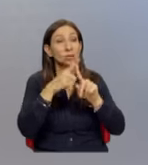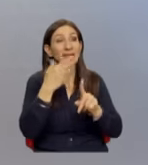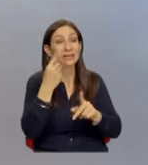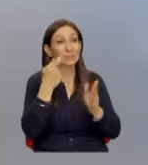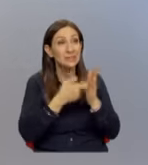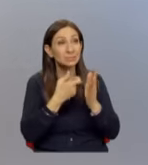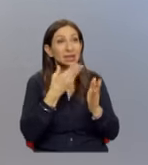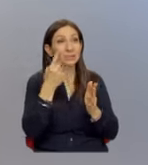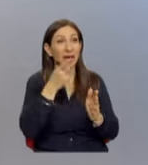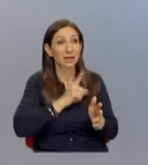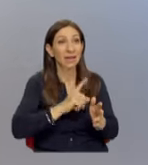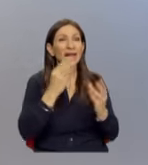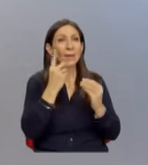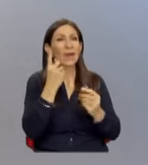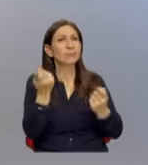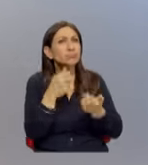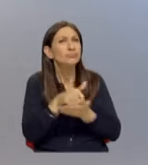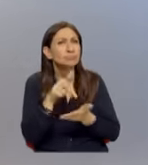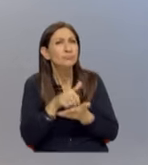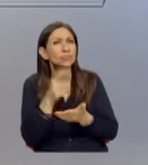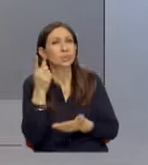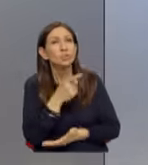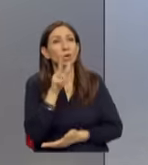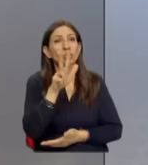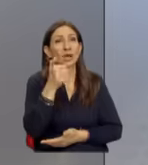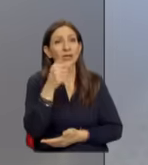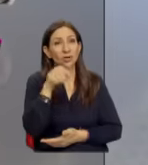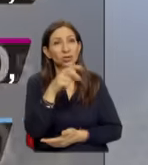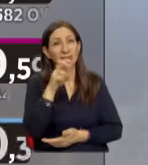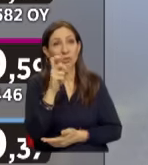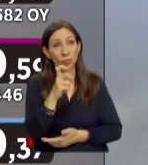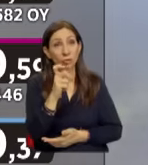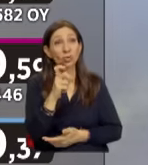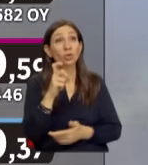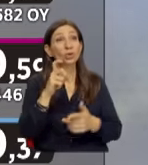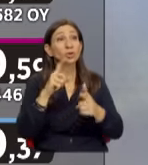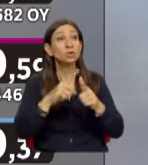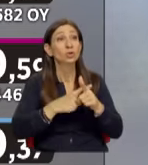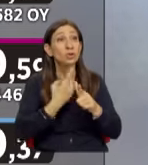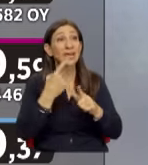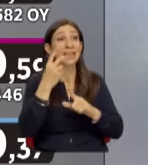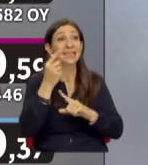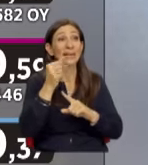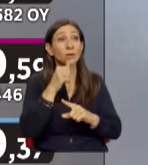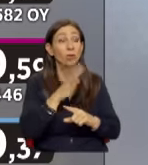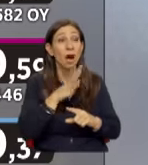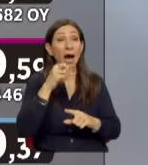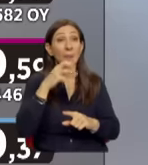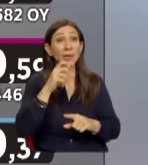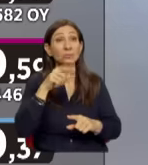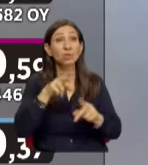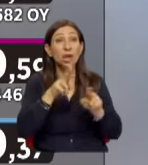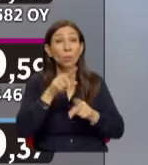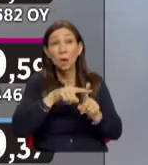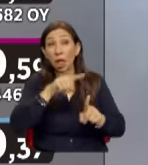bir adaydı ve iyi de bir performans sergiledi. %36,89. Jülde İskenderoğlu AK Parti belki de Çanakkale'de